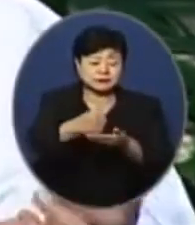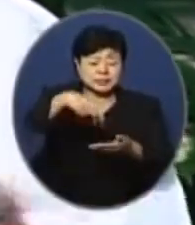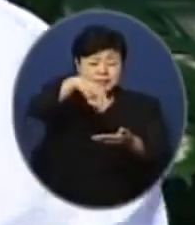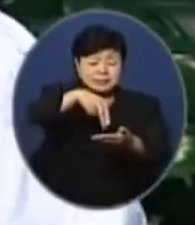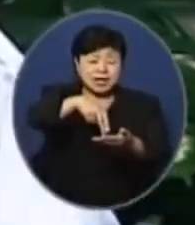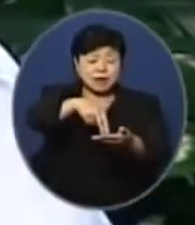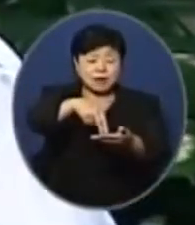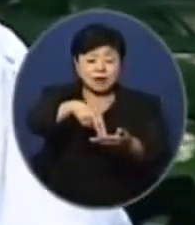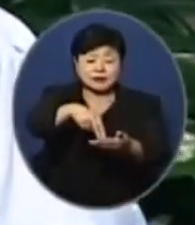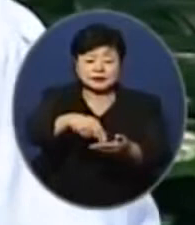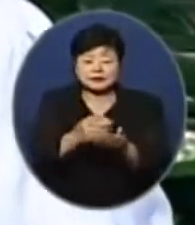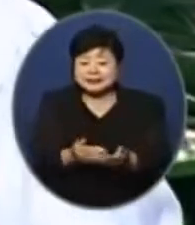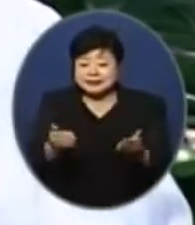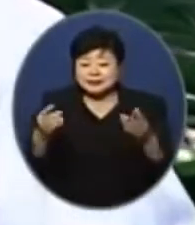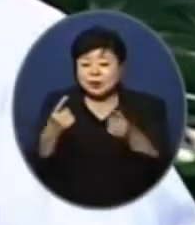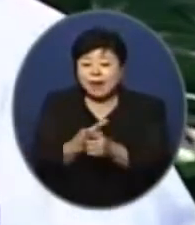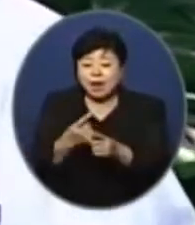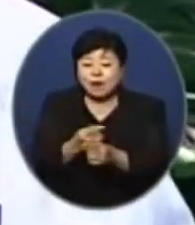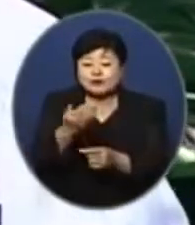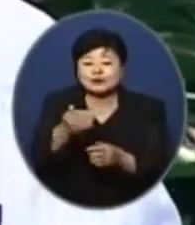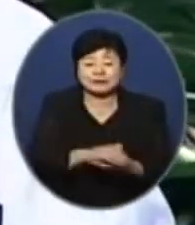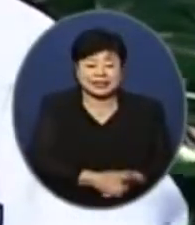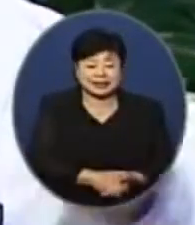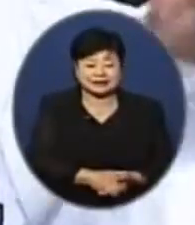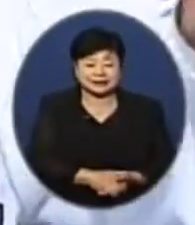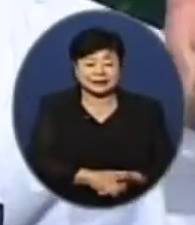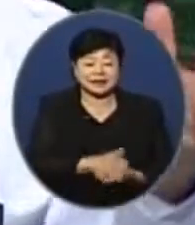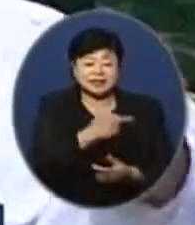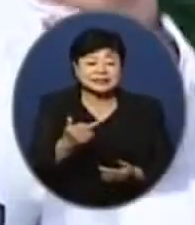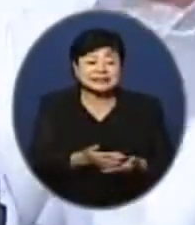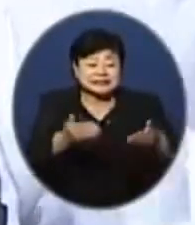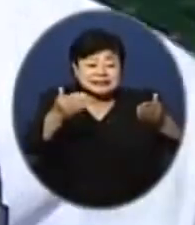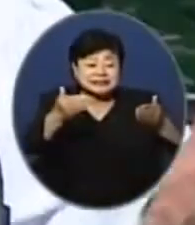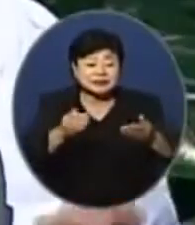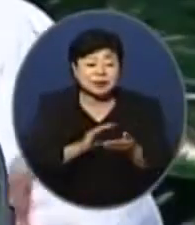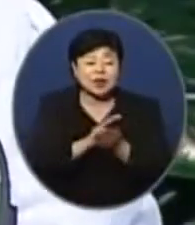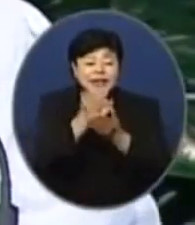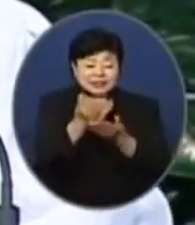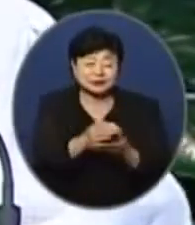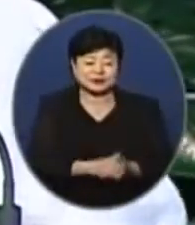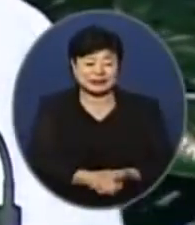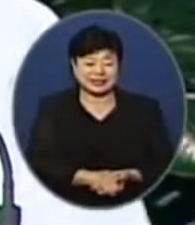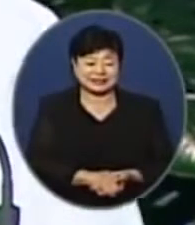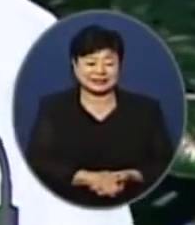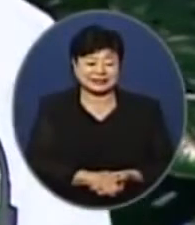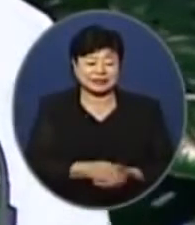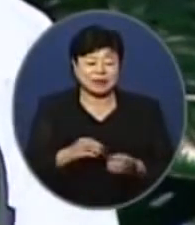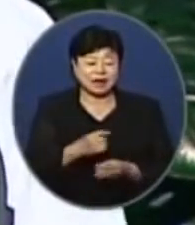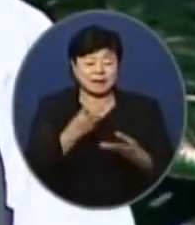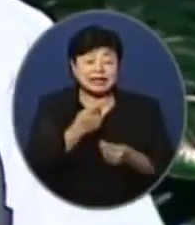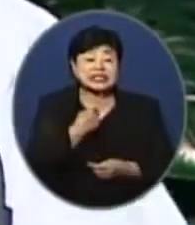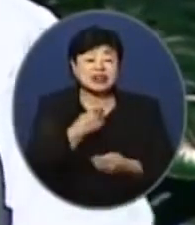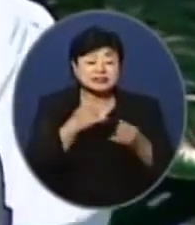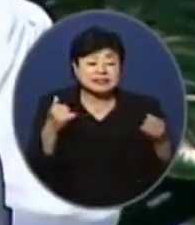새로운 그릇으로 우리를 바꿔주시는 것입니다. 더 큰 것으로 우리를 변화시켜 주시는 것입니다. 환난을 많이